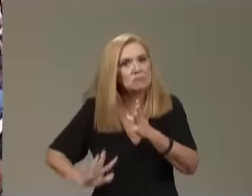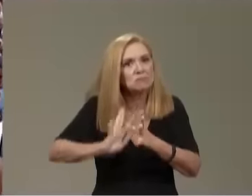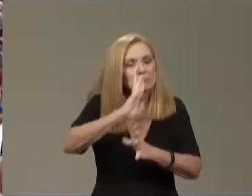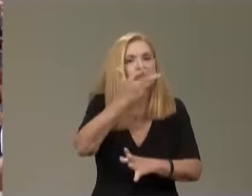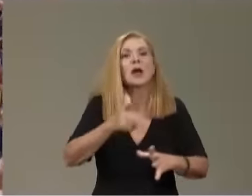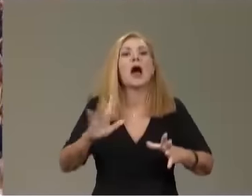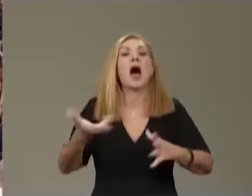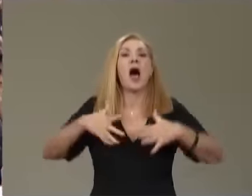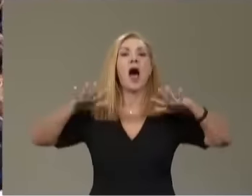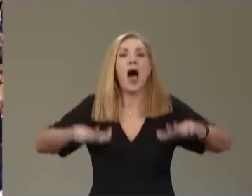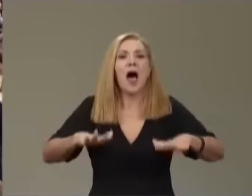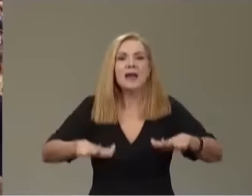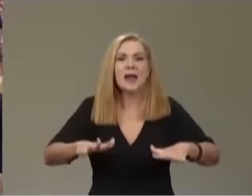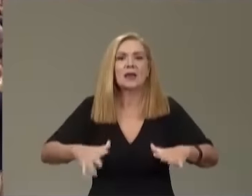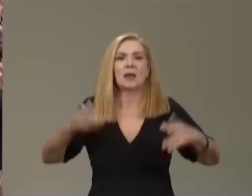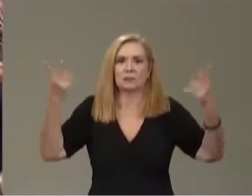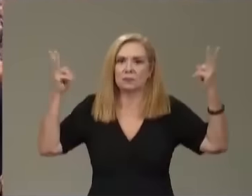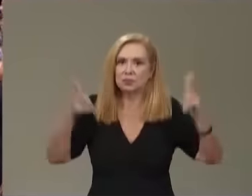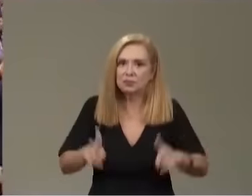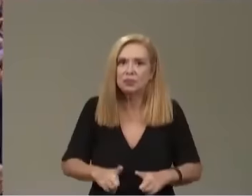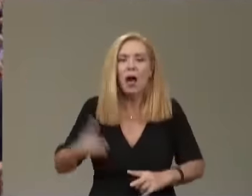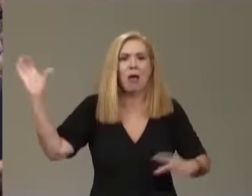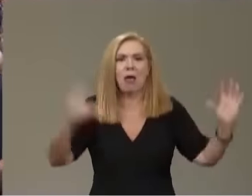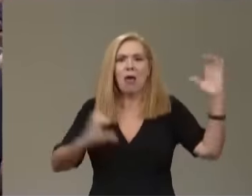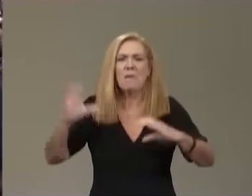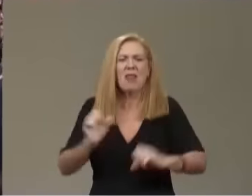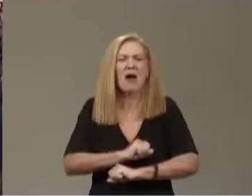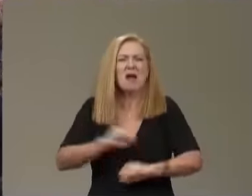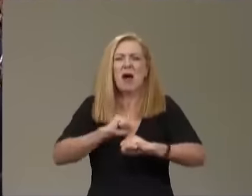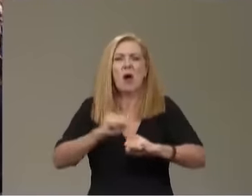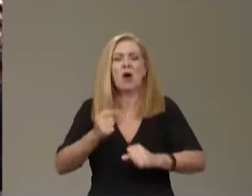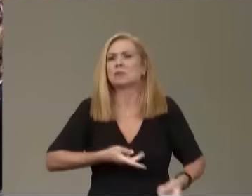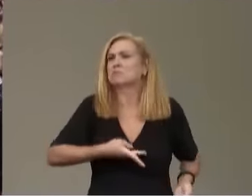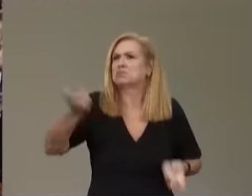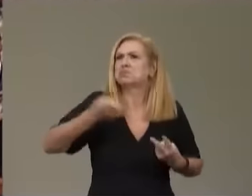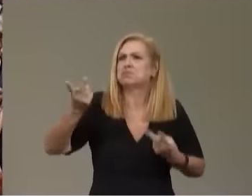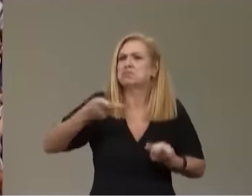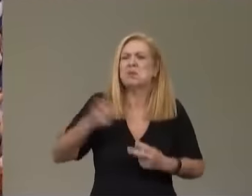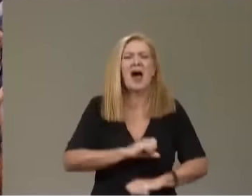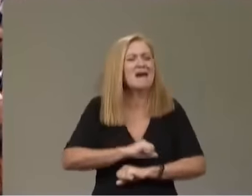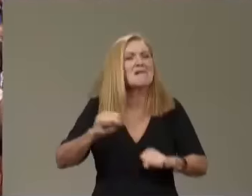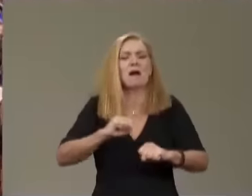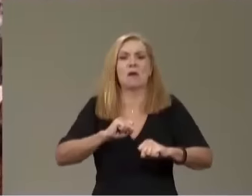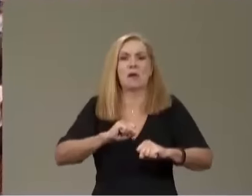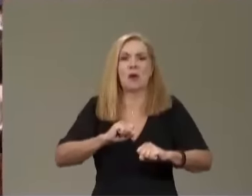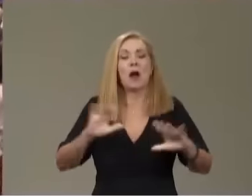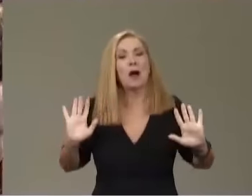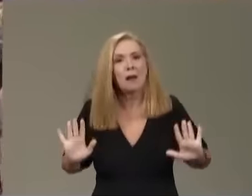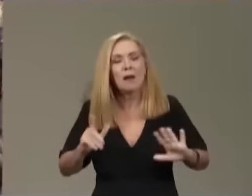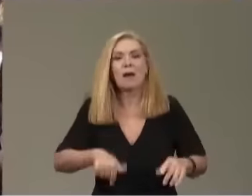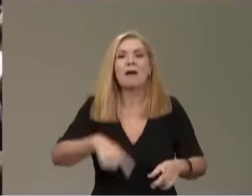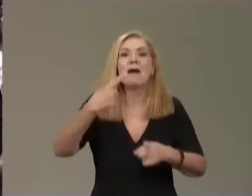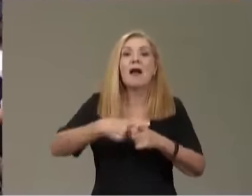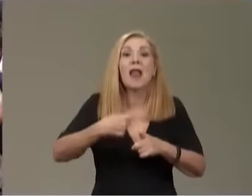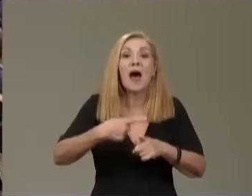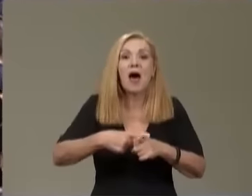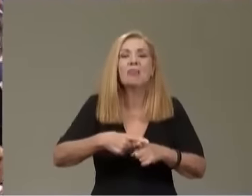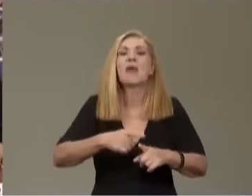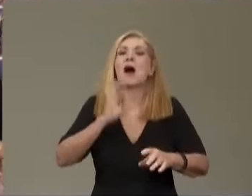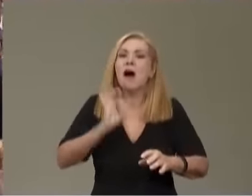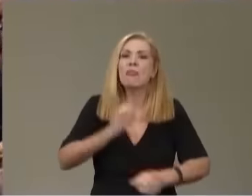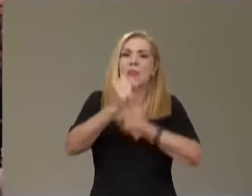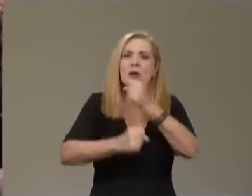την ανεργία, κάνοντας ρεκόρ στις επενδύσεις και στις εξαγωγές. Όμως, κυρίες και κύριοι, η Ελλάδα αλλάζει χρόνο με το